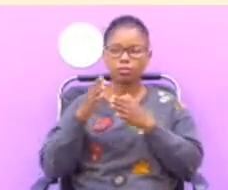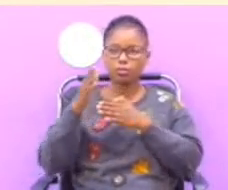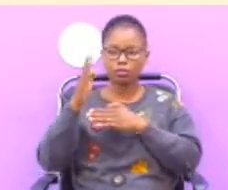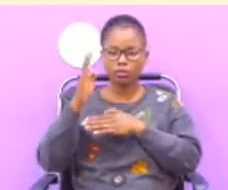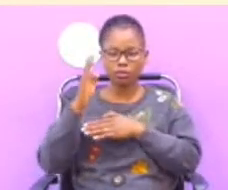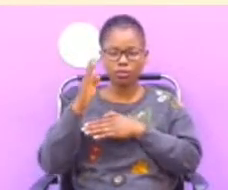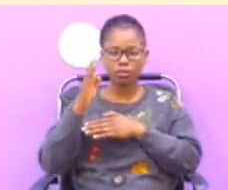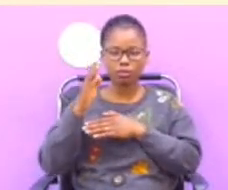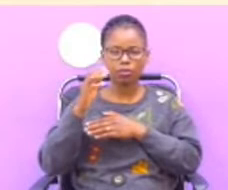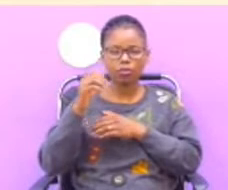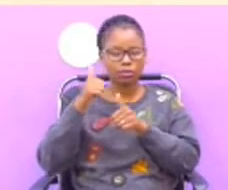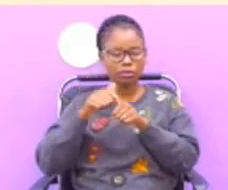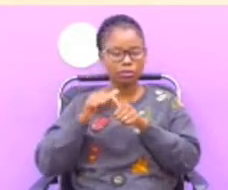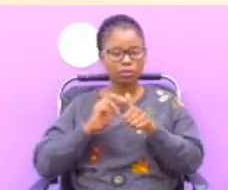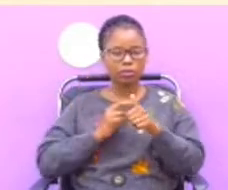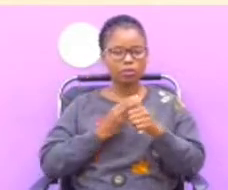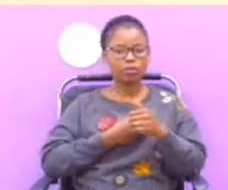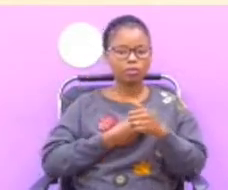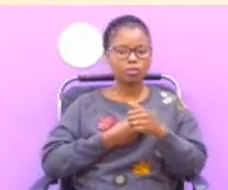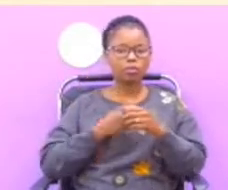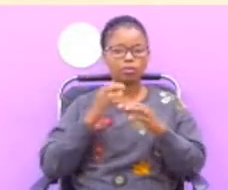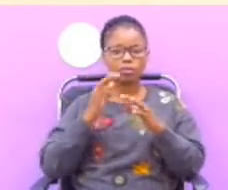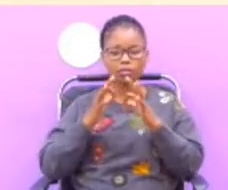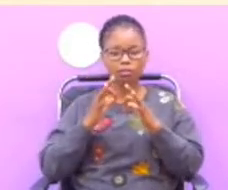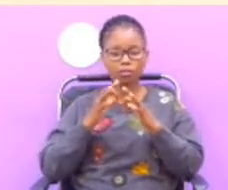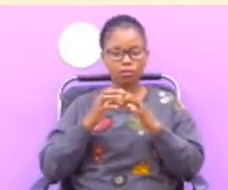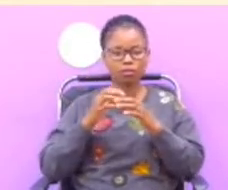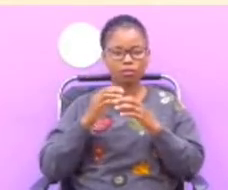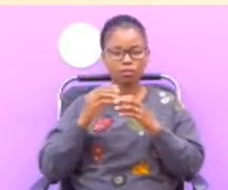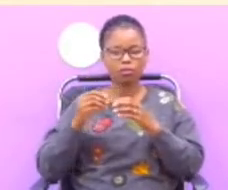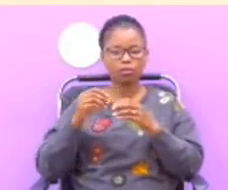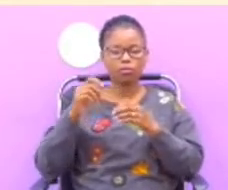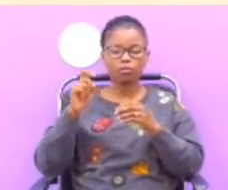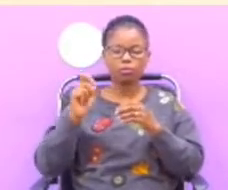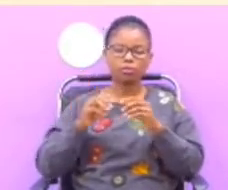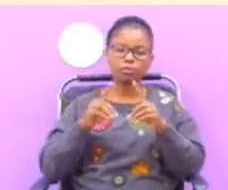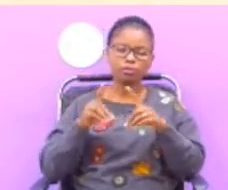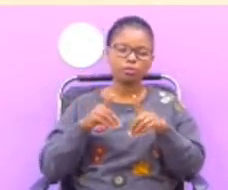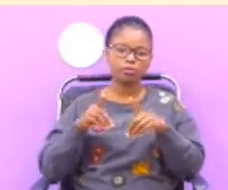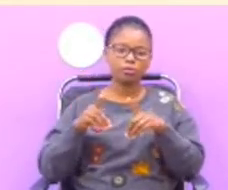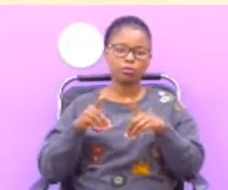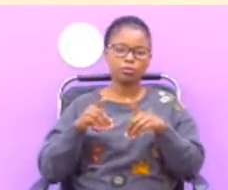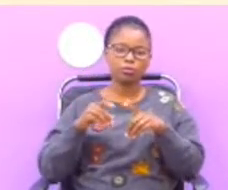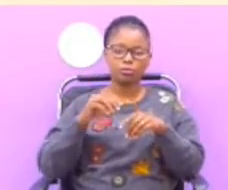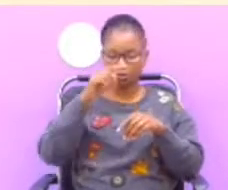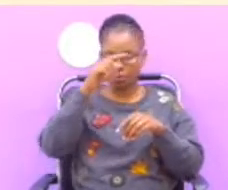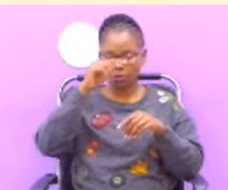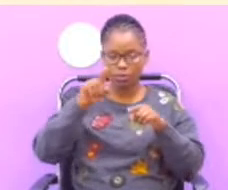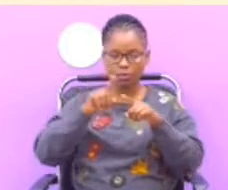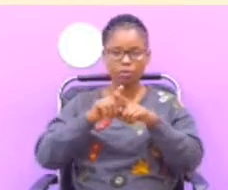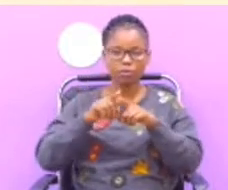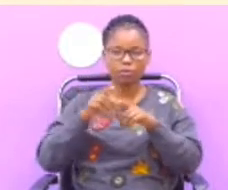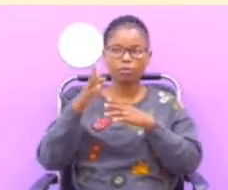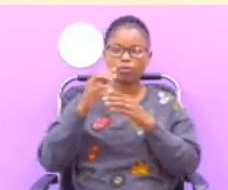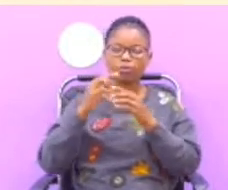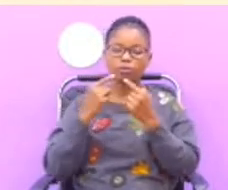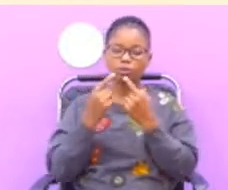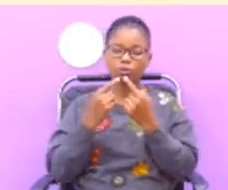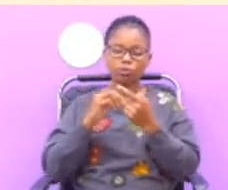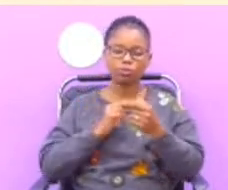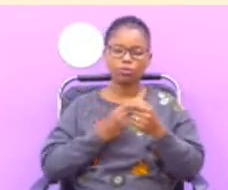icio roiga ri ona twathari uguo na uguo tugwika tondu na ithie ngai ni atwaragiria Bwana asifuye